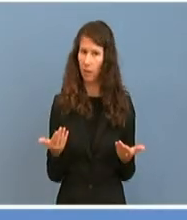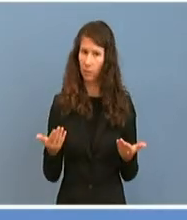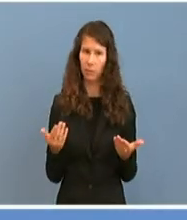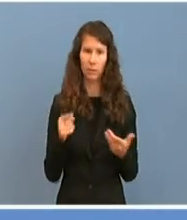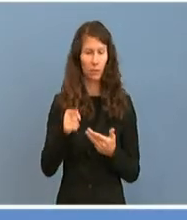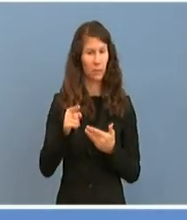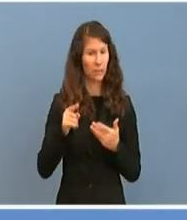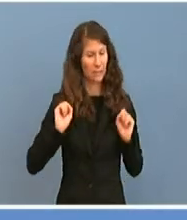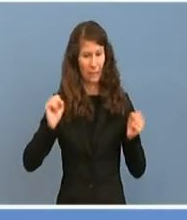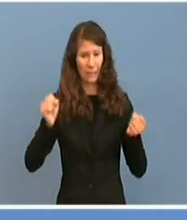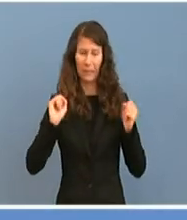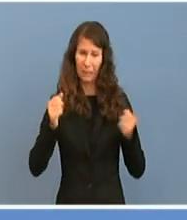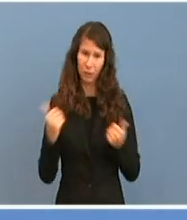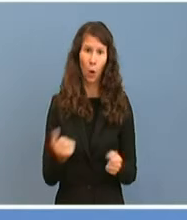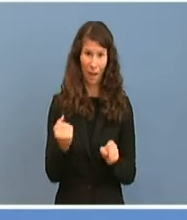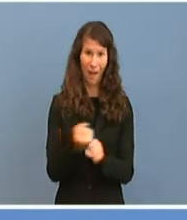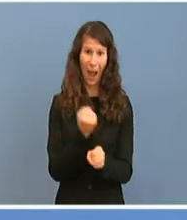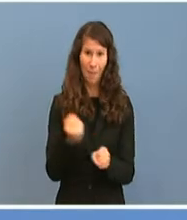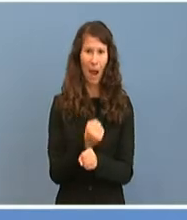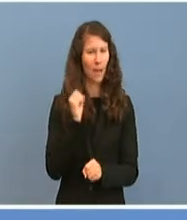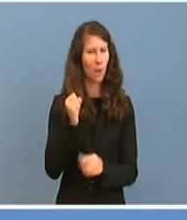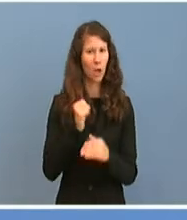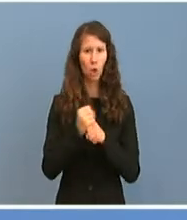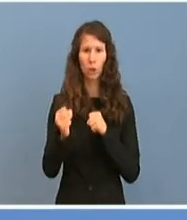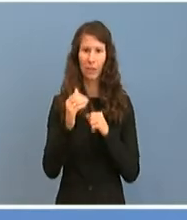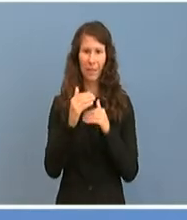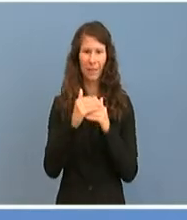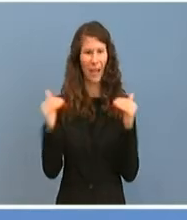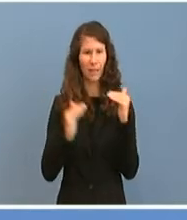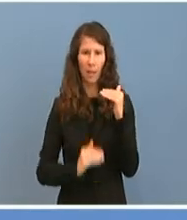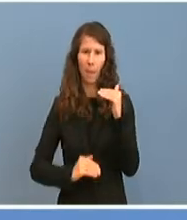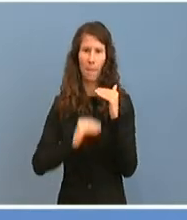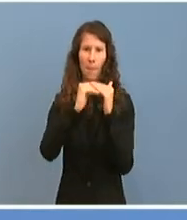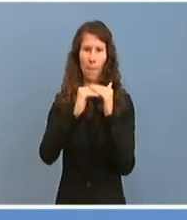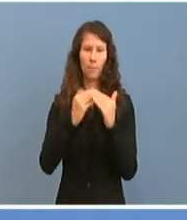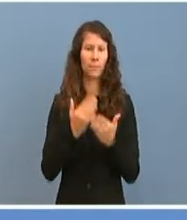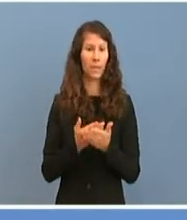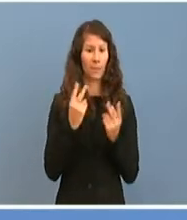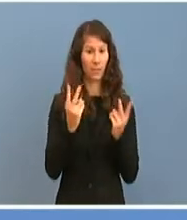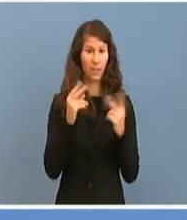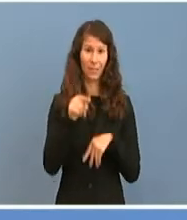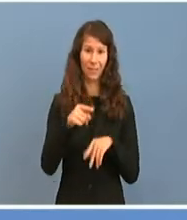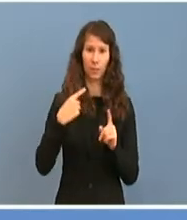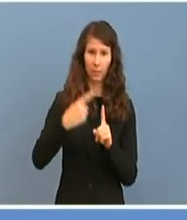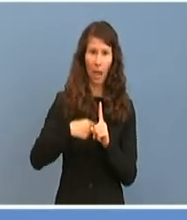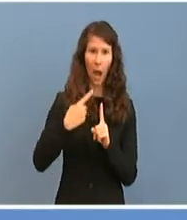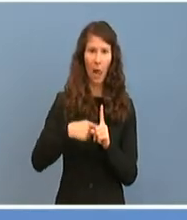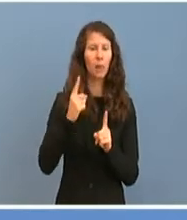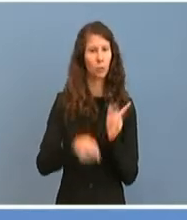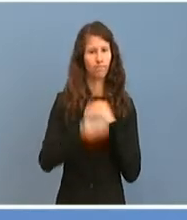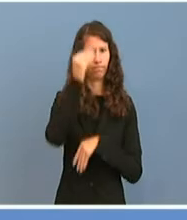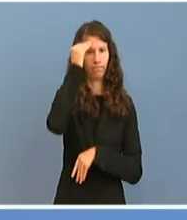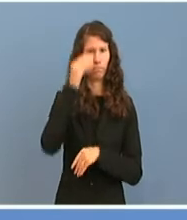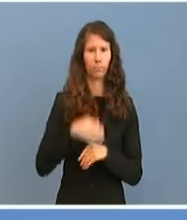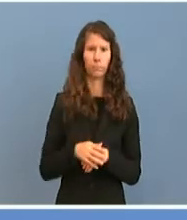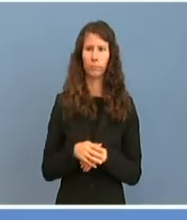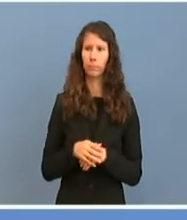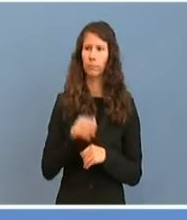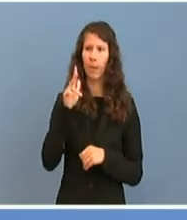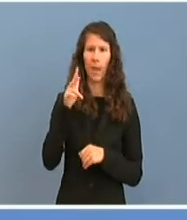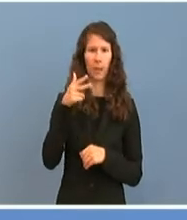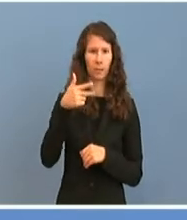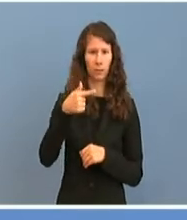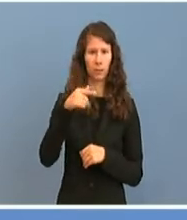großartigen Einsatz, der da geleistet wird. Deswegen ist es richtig, diese Zahl weiterhin zu beachten. Dann bin ich bei Herrn Tiede.